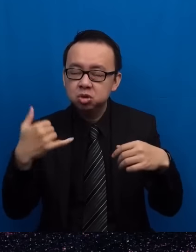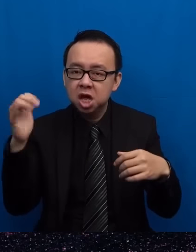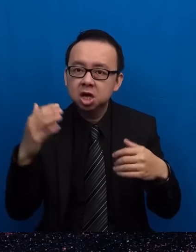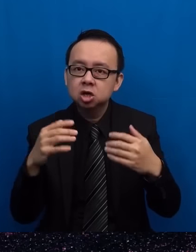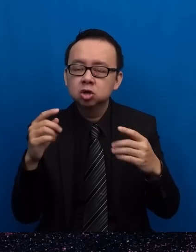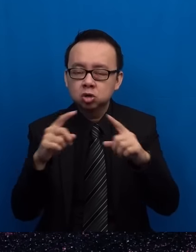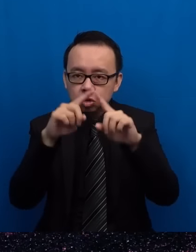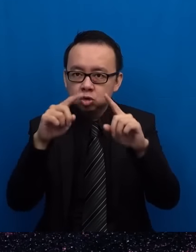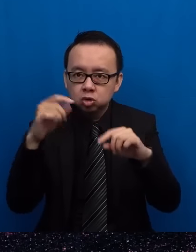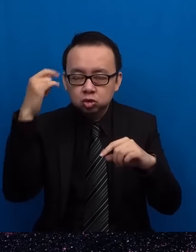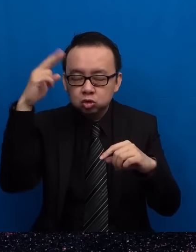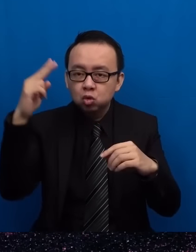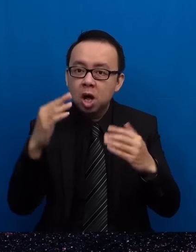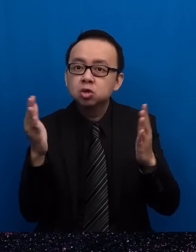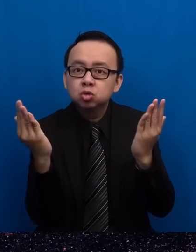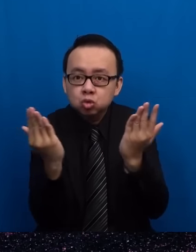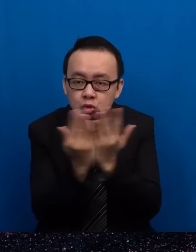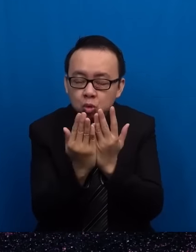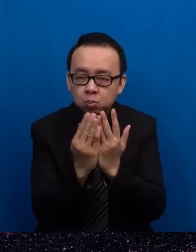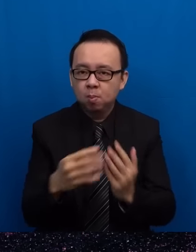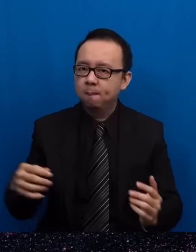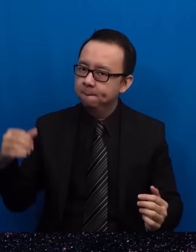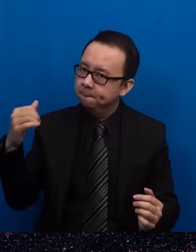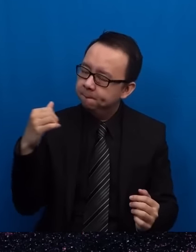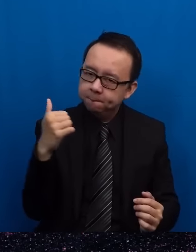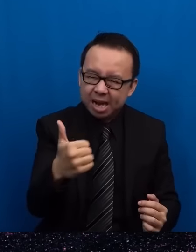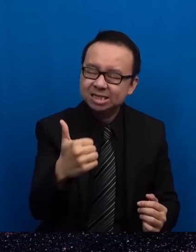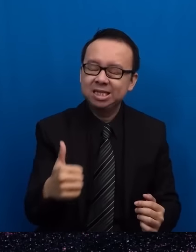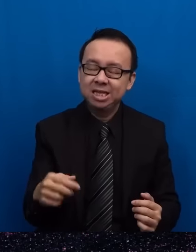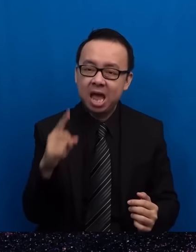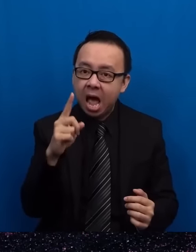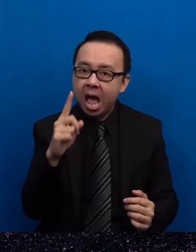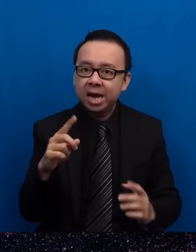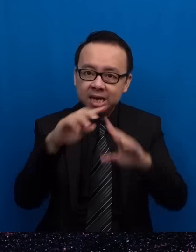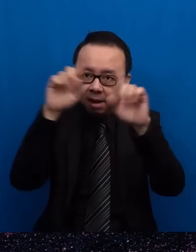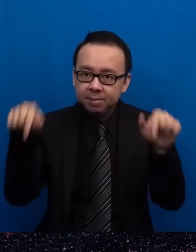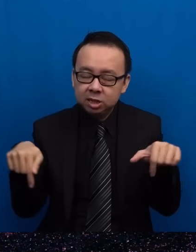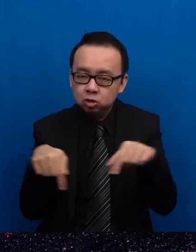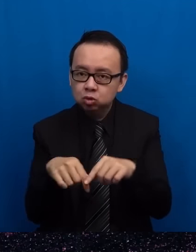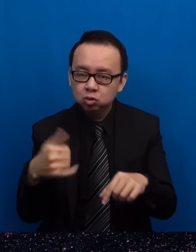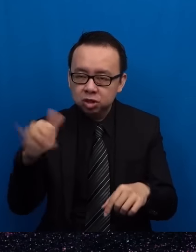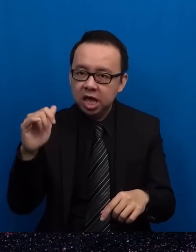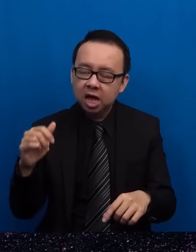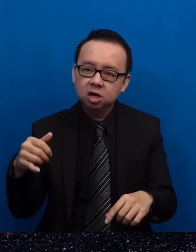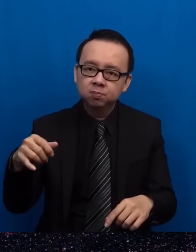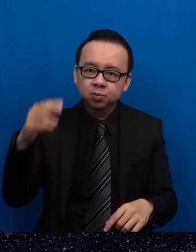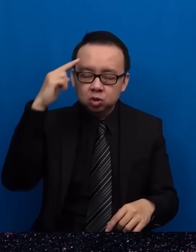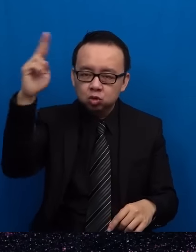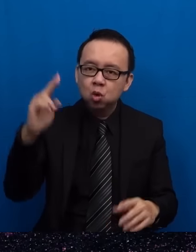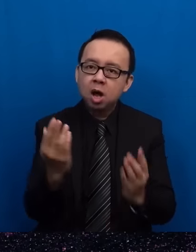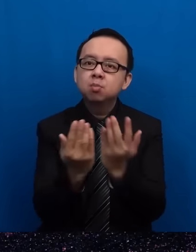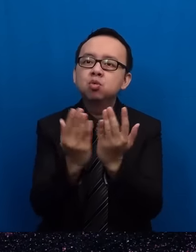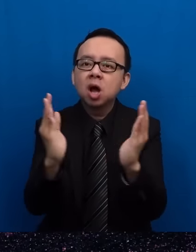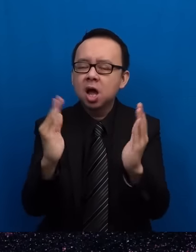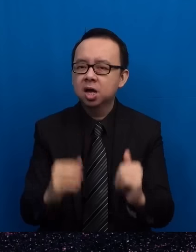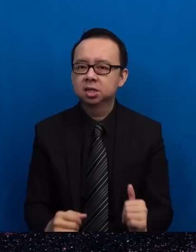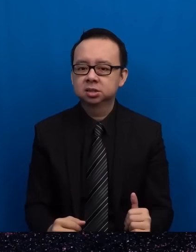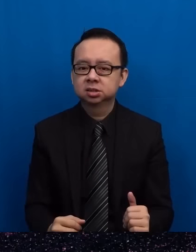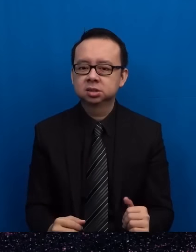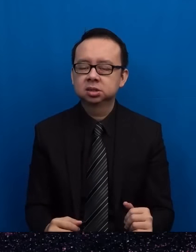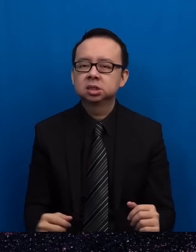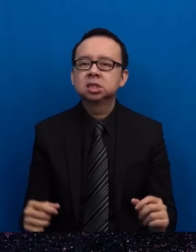pasti ada pintu lain yang Tuhan buka. Jangan kecewa dengan Tuhan, jangan tinggalkan Dia. Cara Tuhan menjawab kita adalah